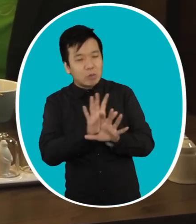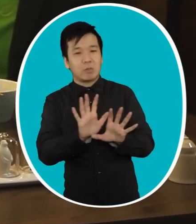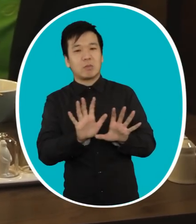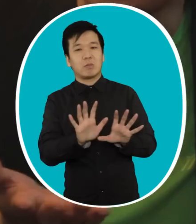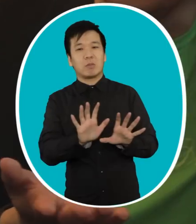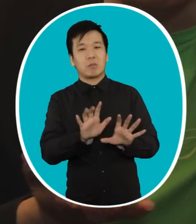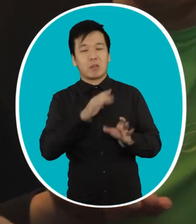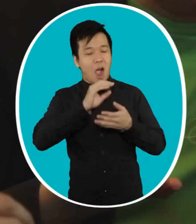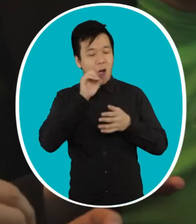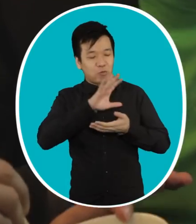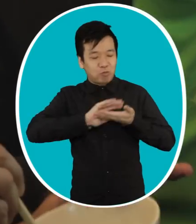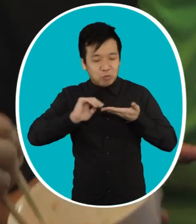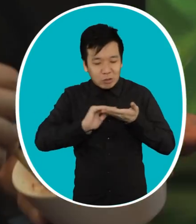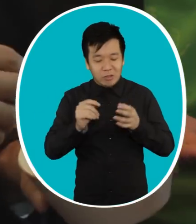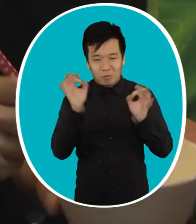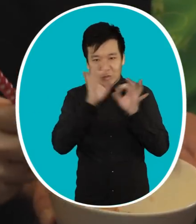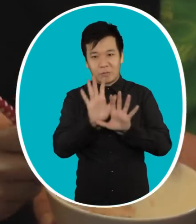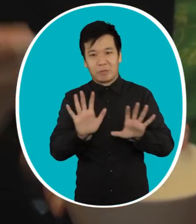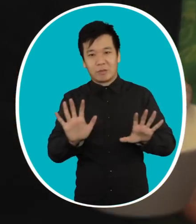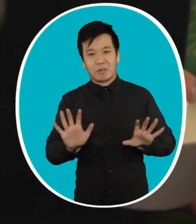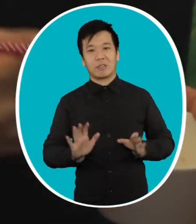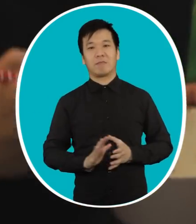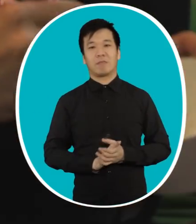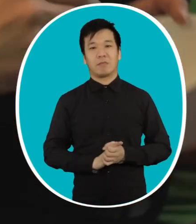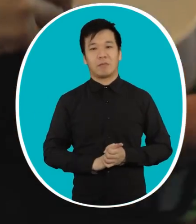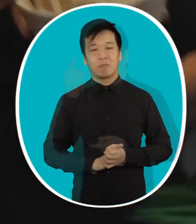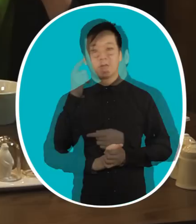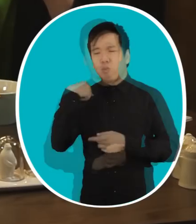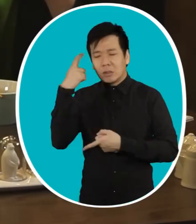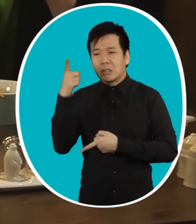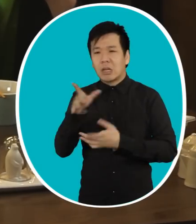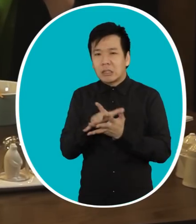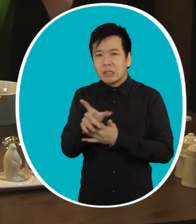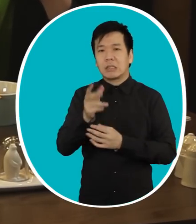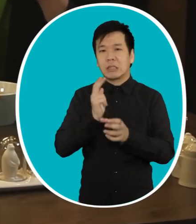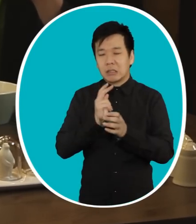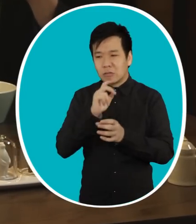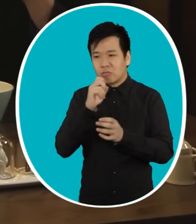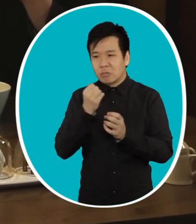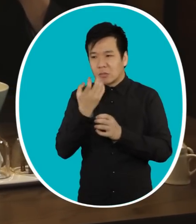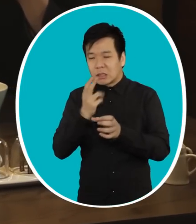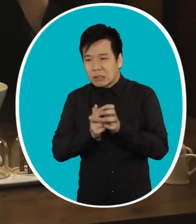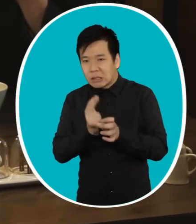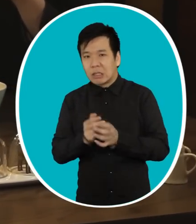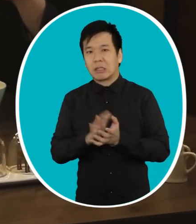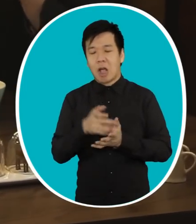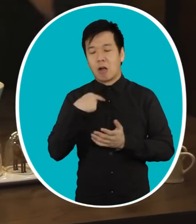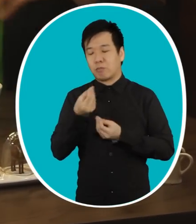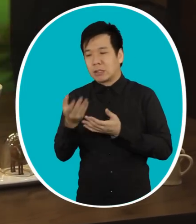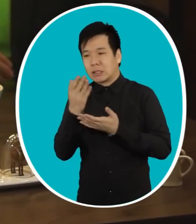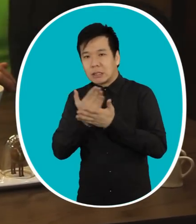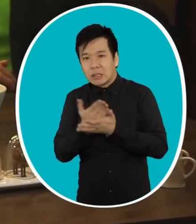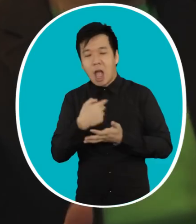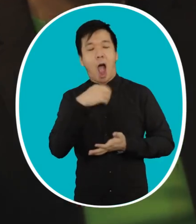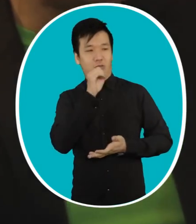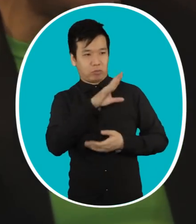會。 你講得咁清楚，有咩好誤會咧？ 有咩好誤會啫？你哋誤會。我知道呢個飯係齋，所以專登煮俾你試一試。 嗱，咁我又要